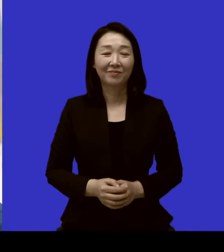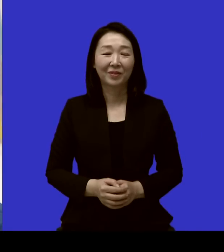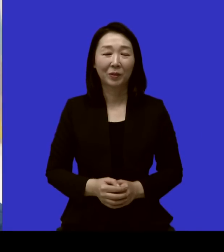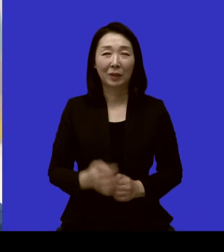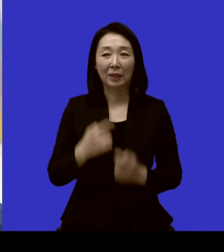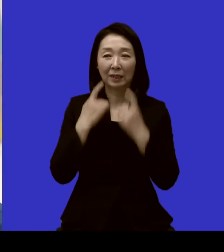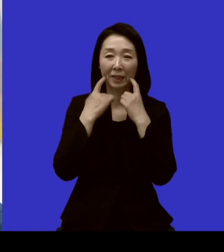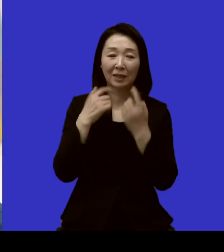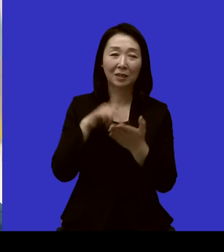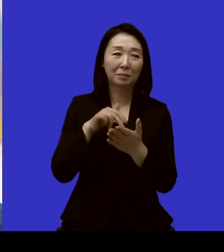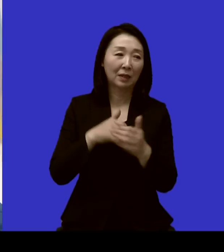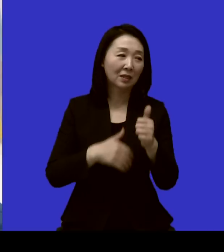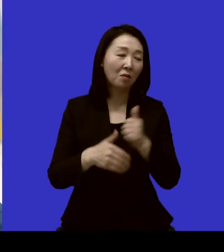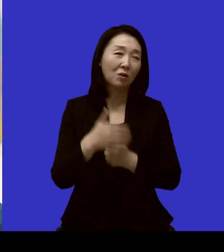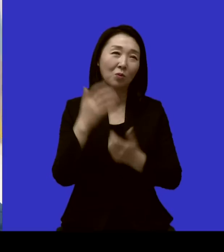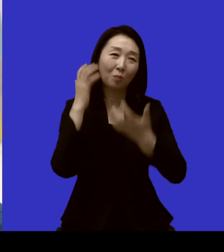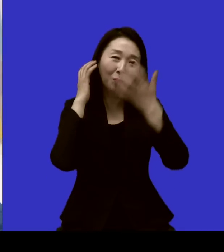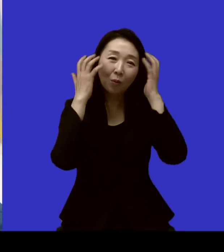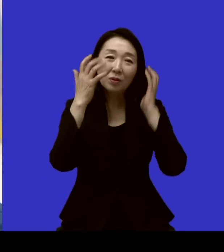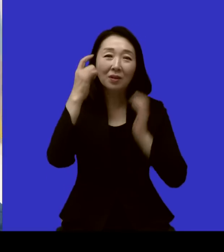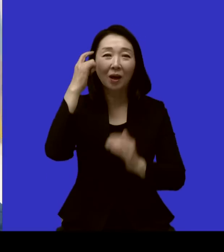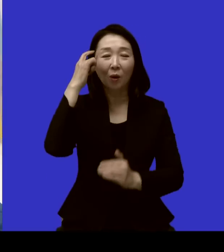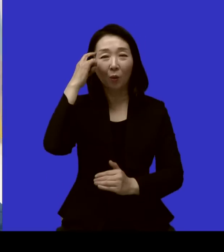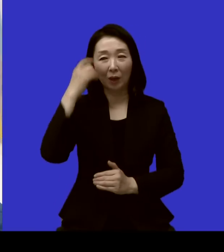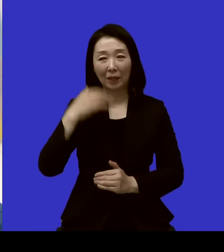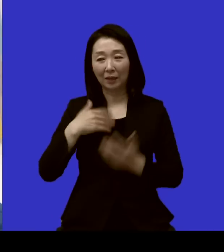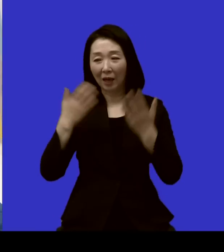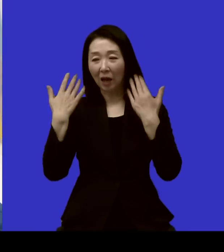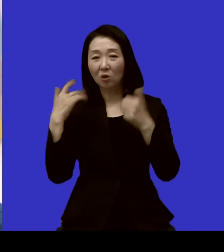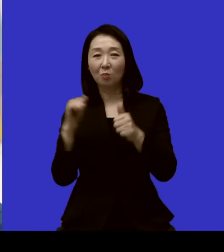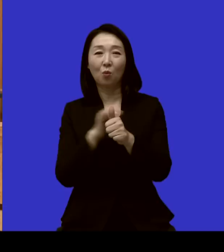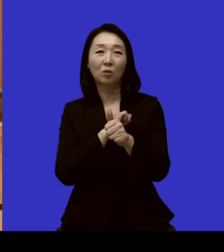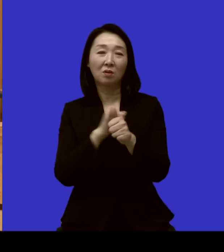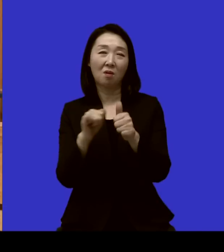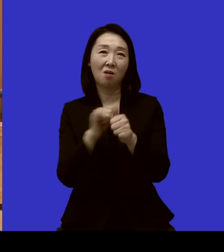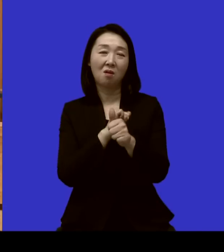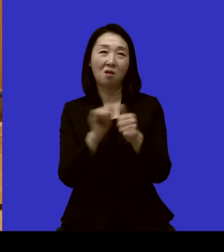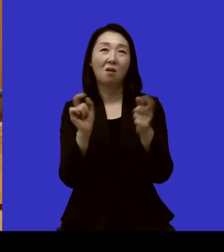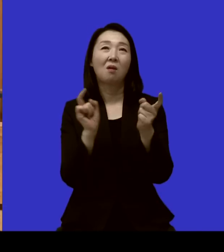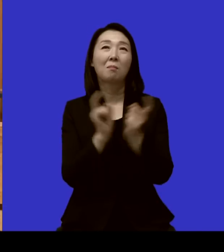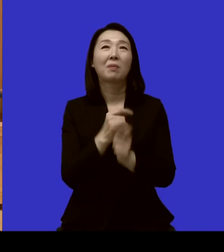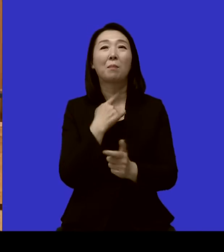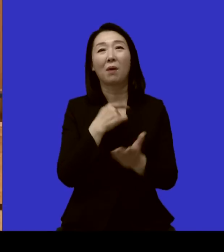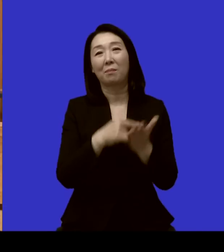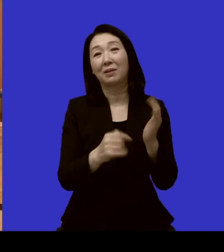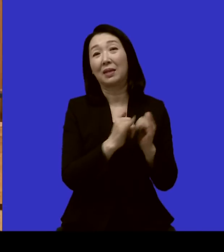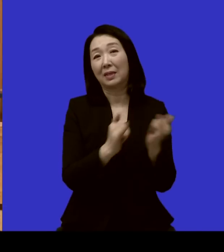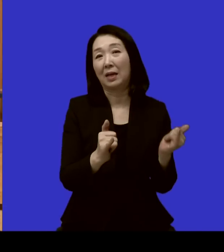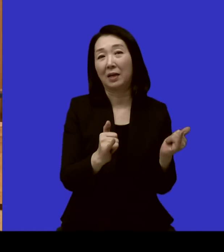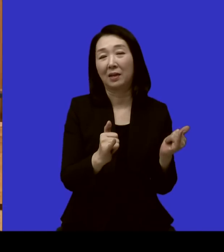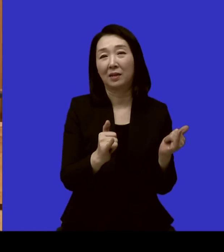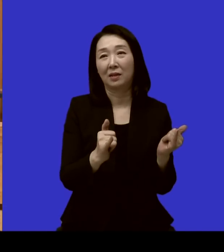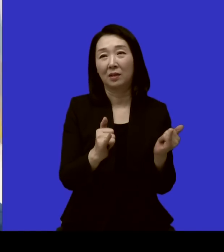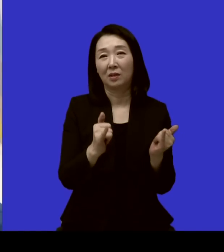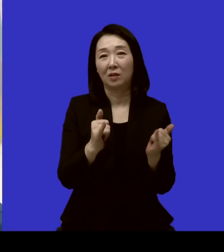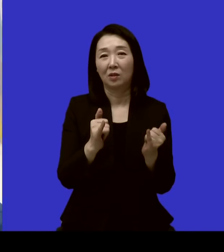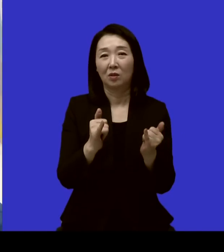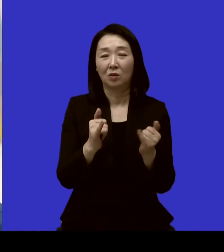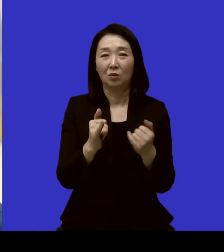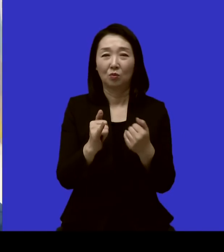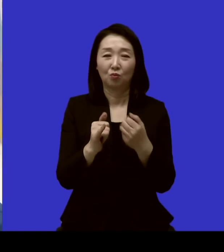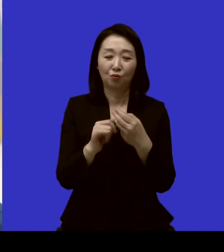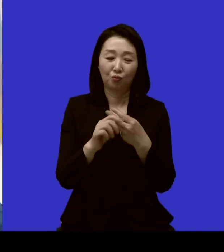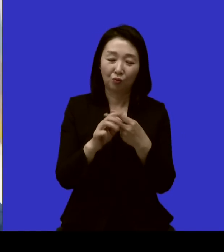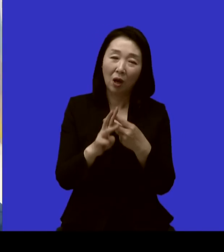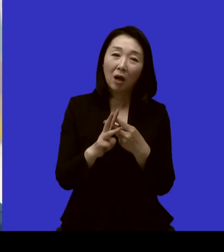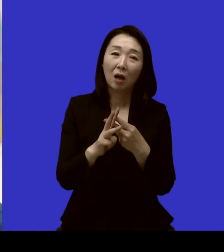복잡한데요. 네네. 원래는 제가 학교 폭력을 좀 심하게 당했어요. 원래 피해자였군요. 예, 중학교 3년 내내 이제 그랬던 것